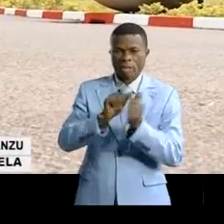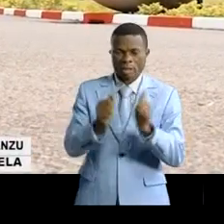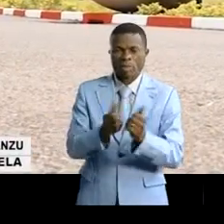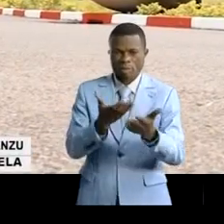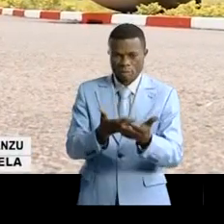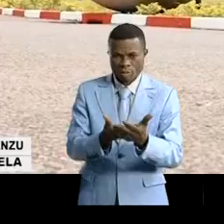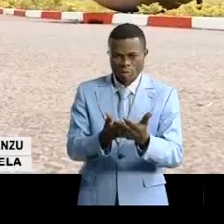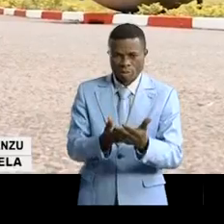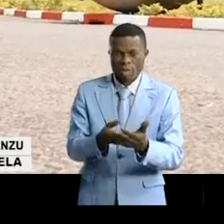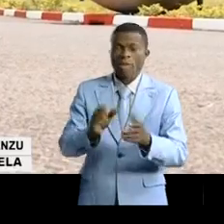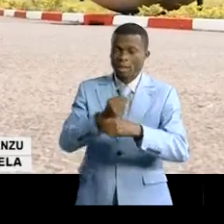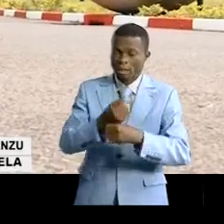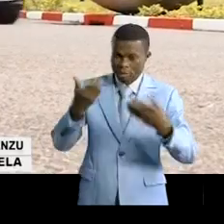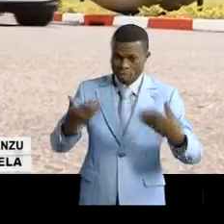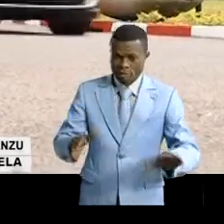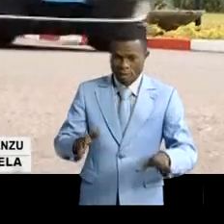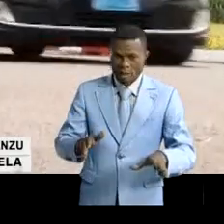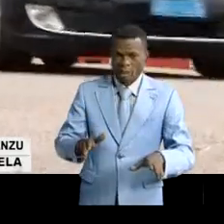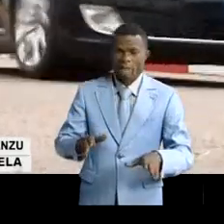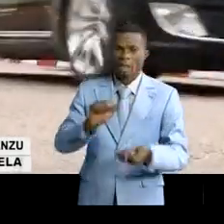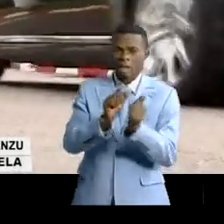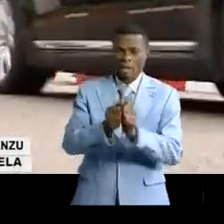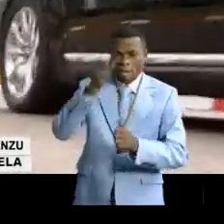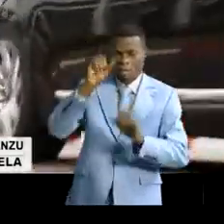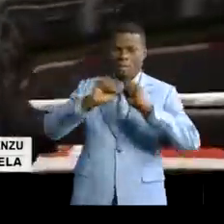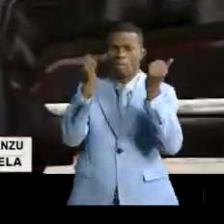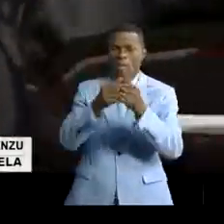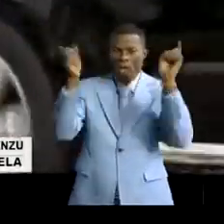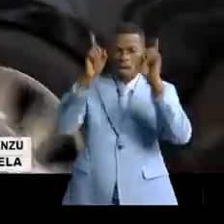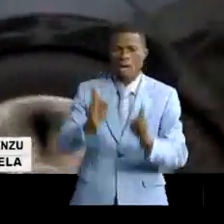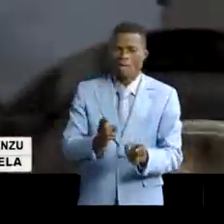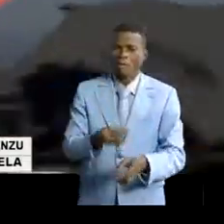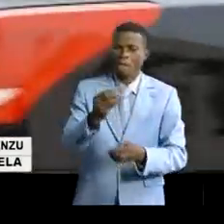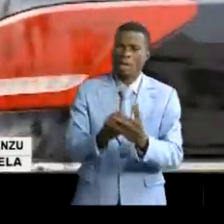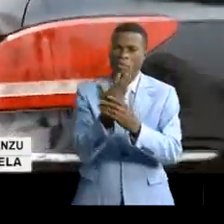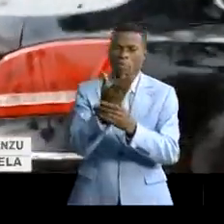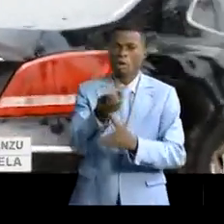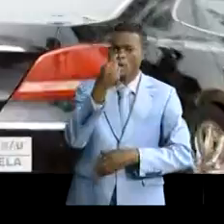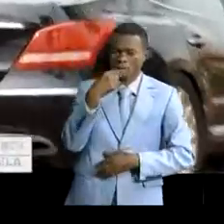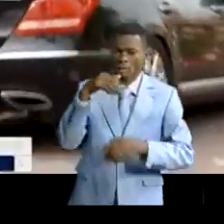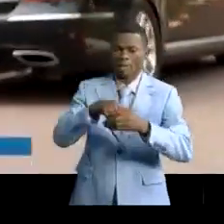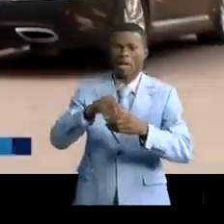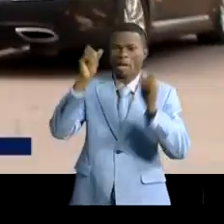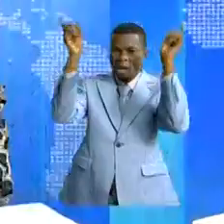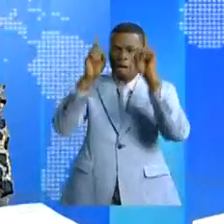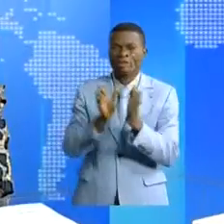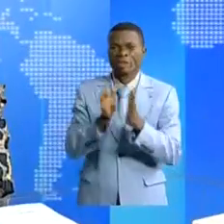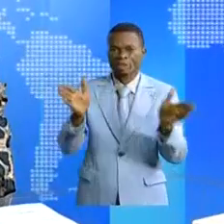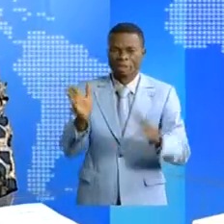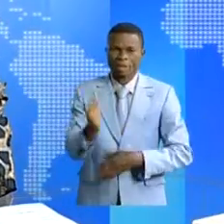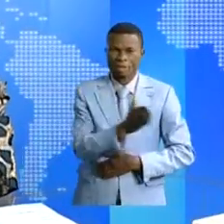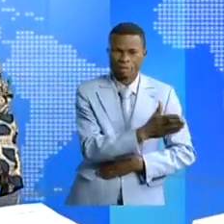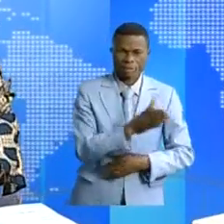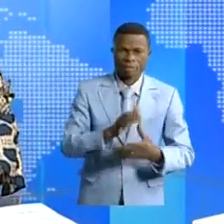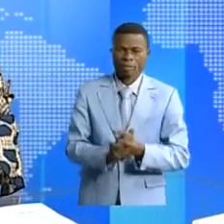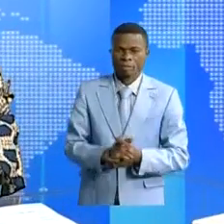vigueur. Une fois créée, elle sera la première agence africaine des médicaments à l'échelle du continent. À